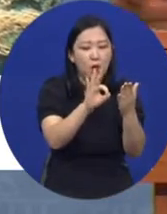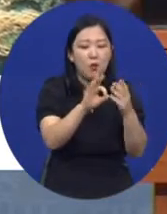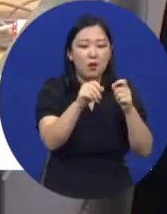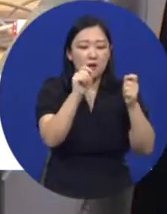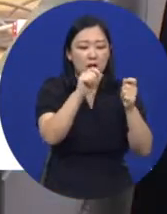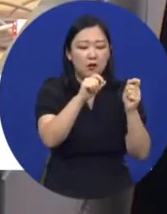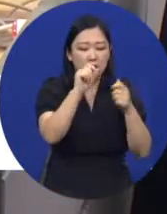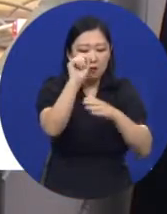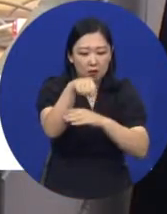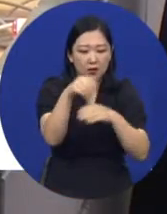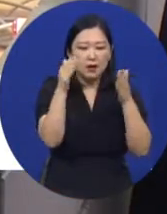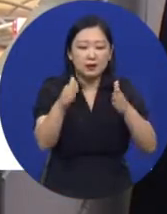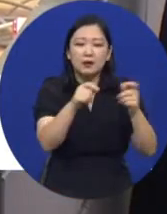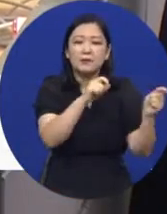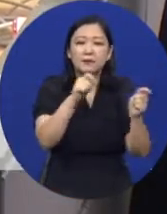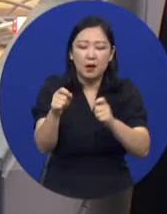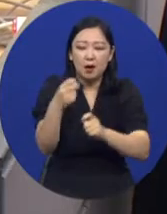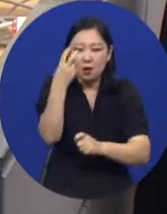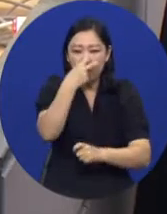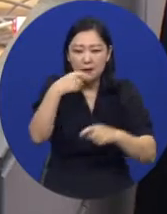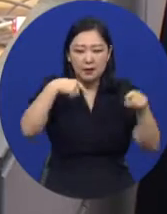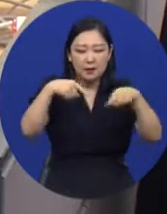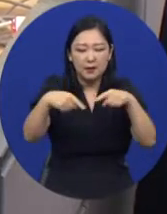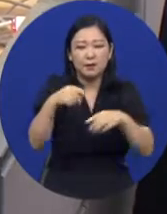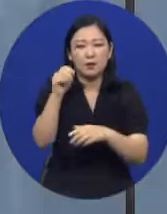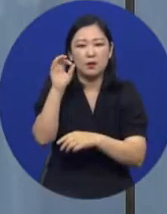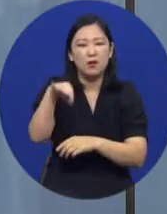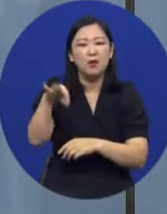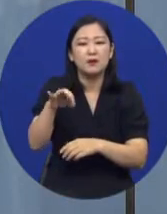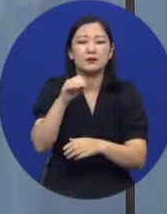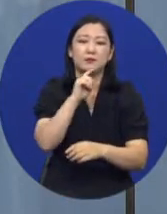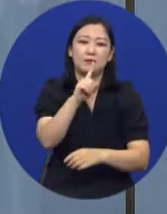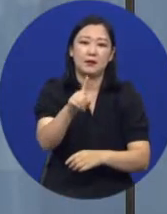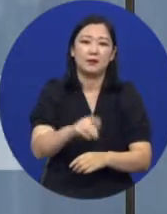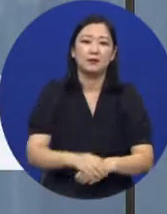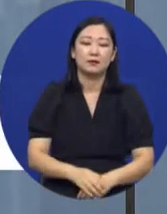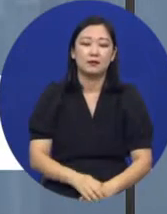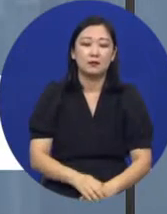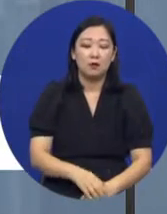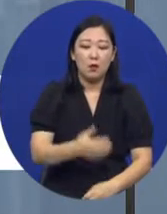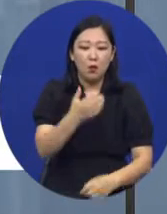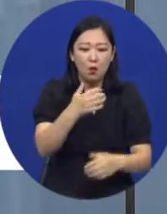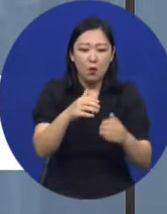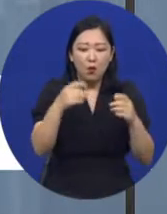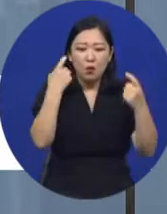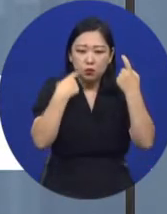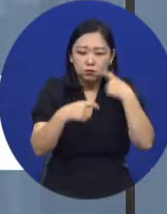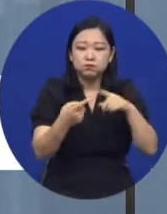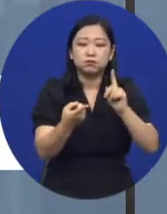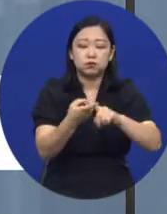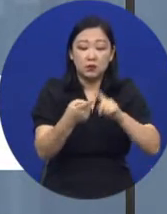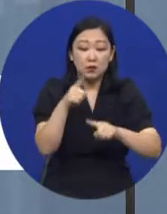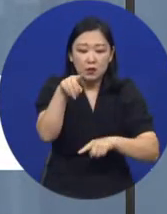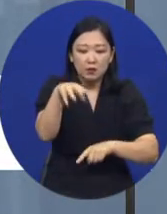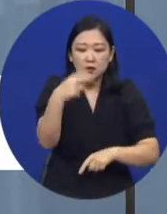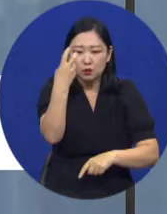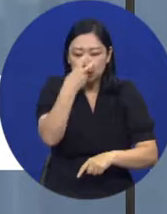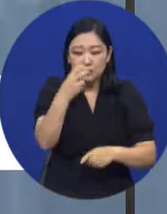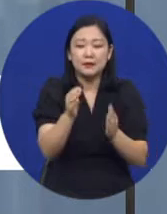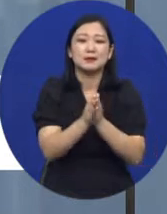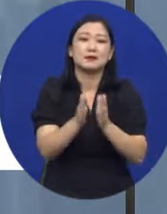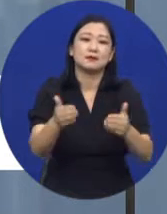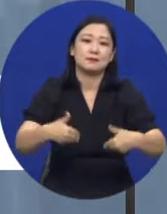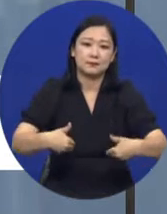연장해 주는 등 관리와 감독이 허술했다고 밝혔습니다. 연산호 훼손에 대한 현장 정밀 조사를 실시해야